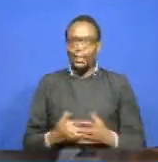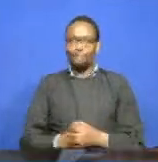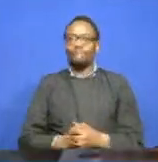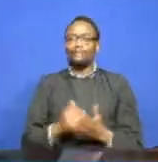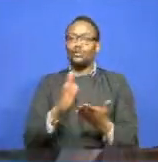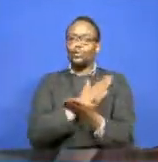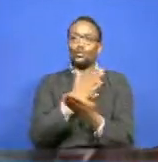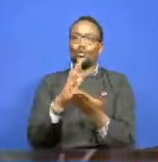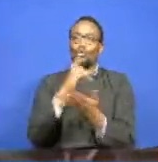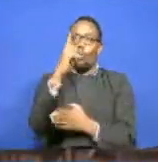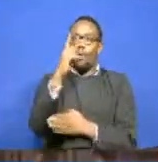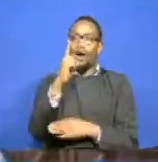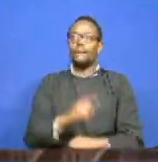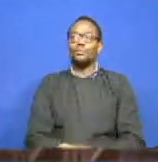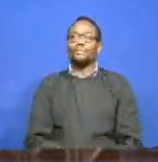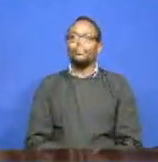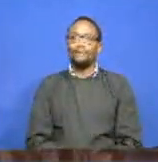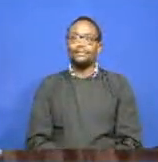tafadhali, wimbo mmoja.